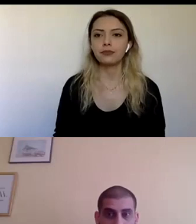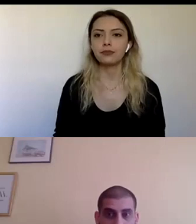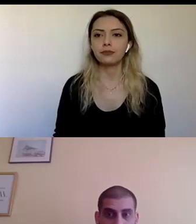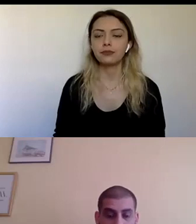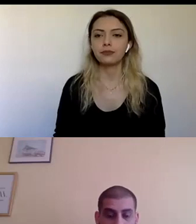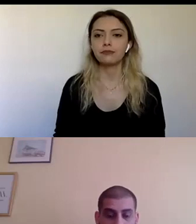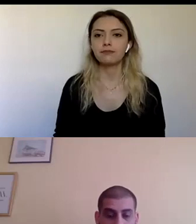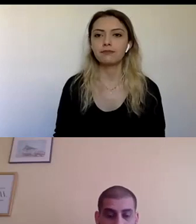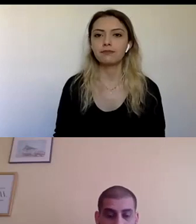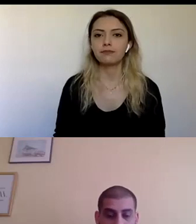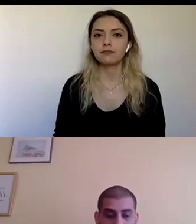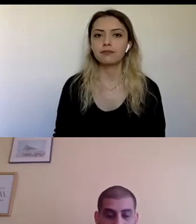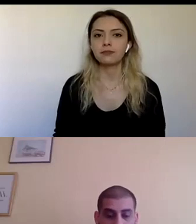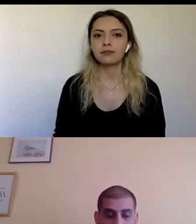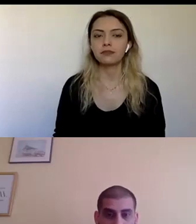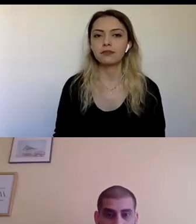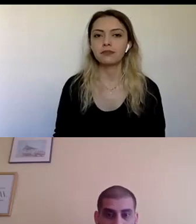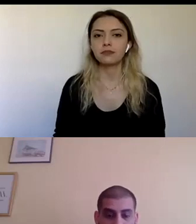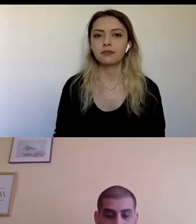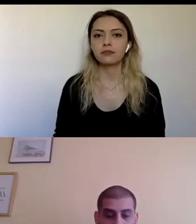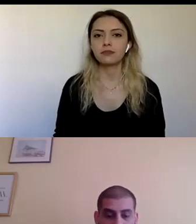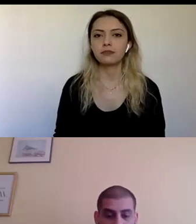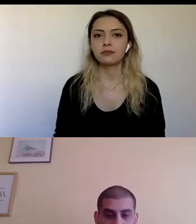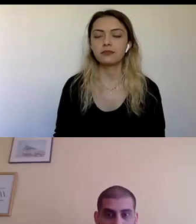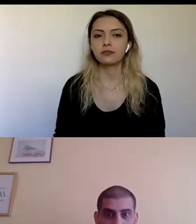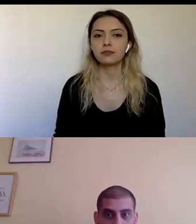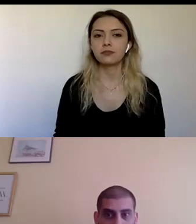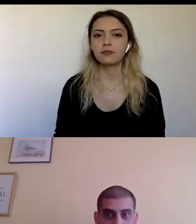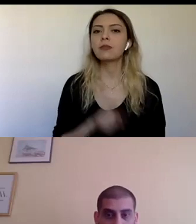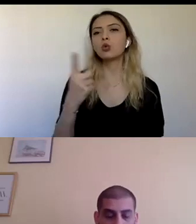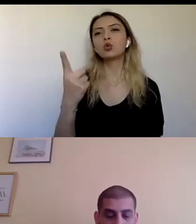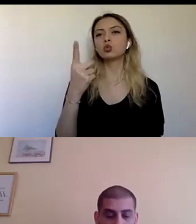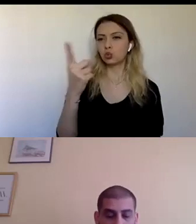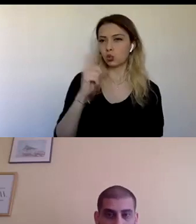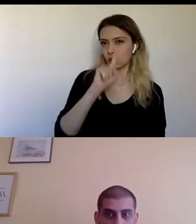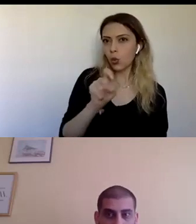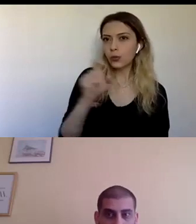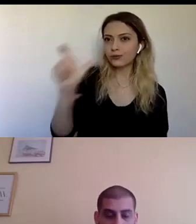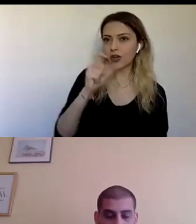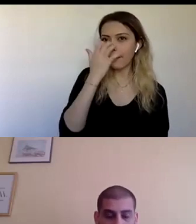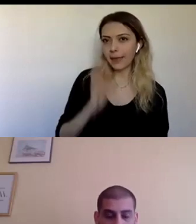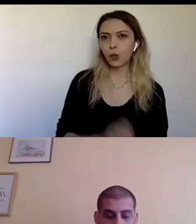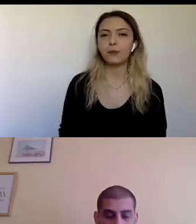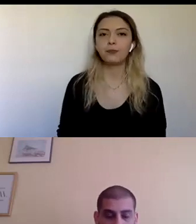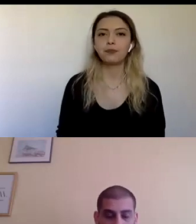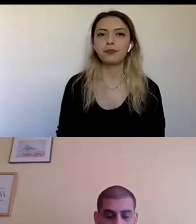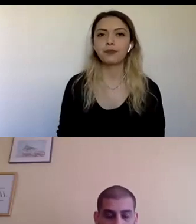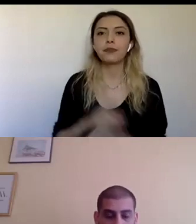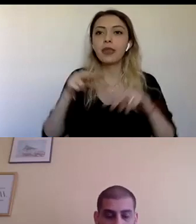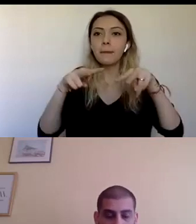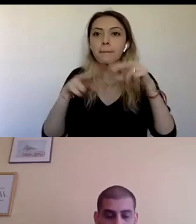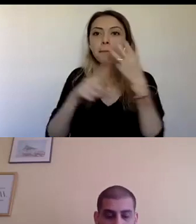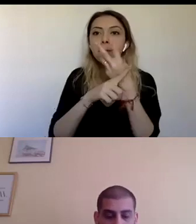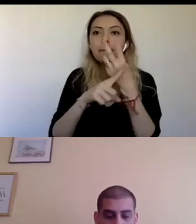Web ve sosyal medya üzerinden insan hakları izleme yaparken ne gibi dijital araçlar kullanıyorsunuz diye sordum. Bakalım sizlerden